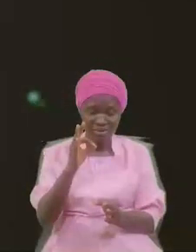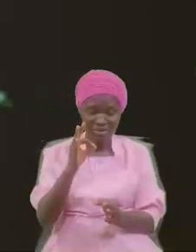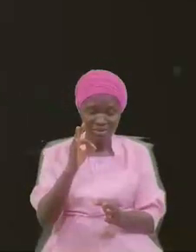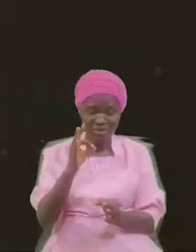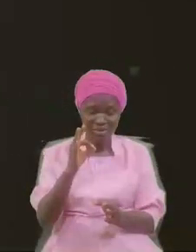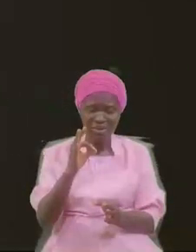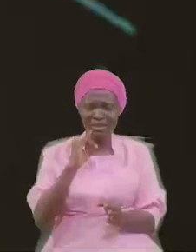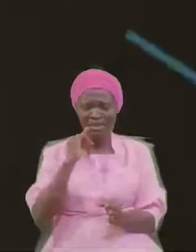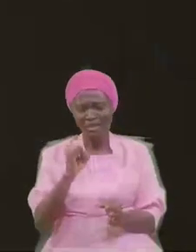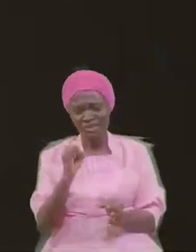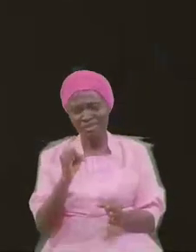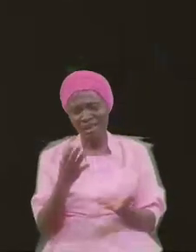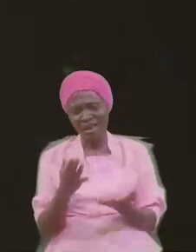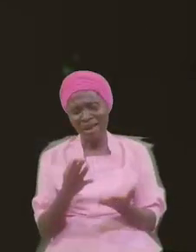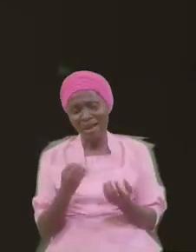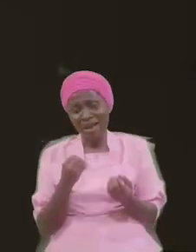L'esprit